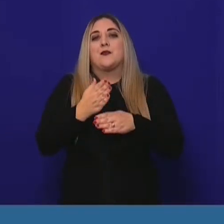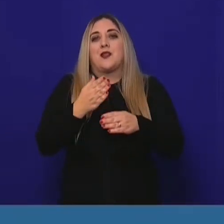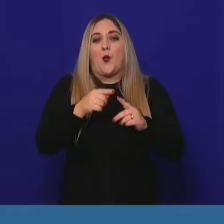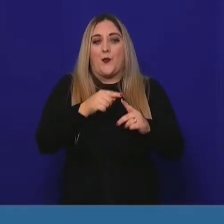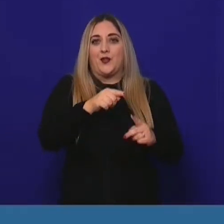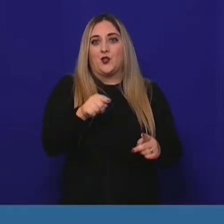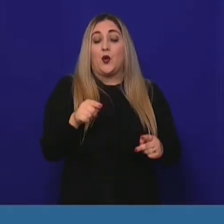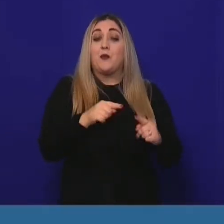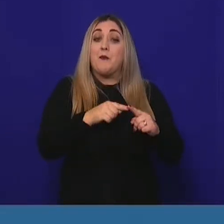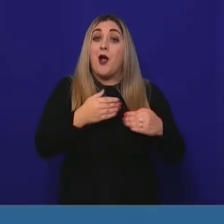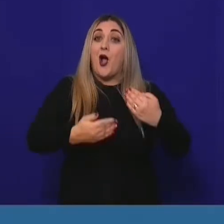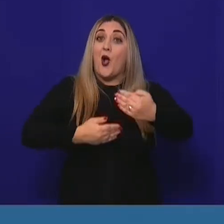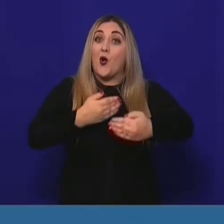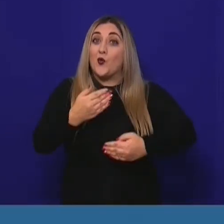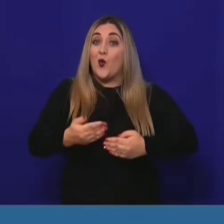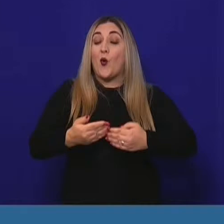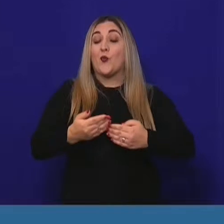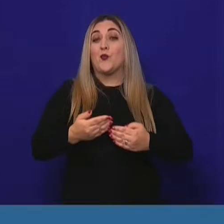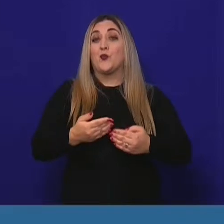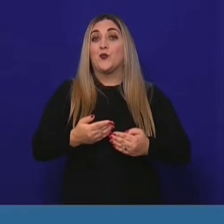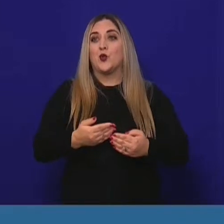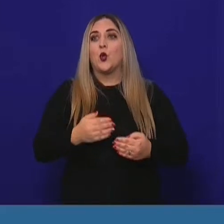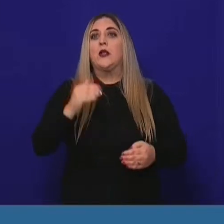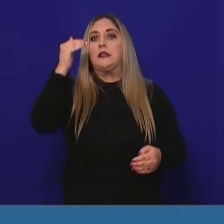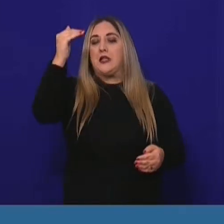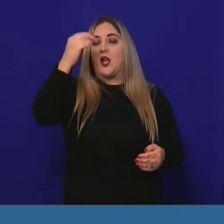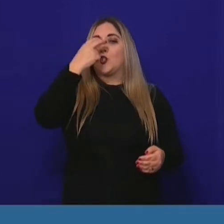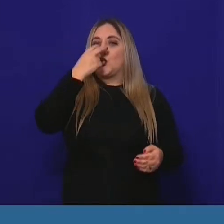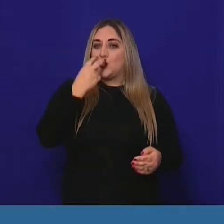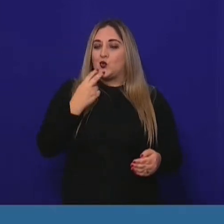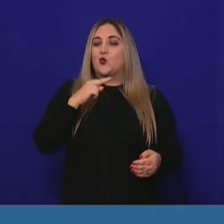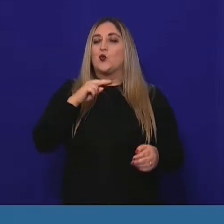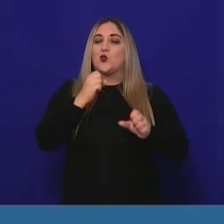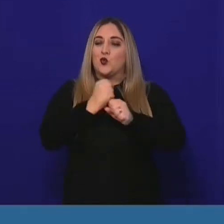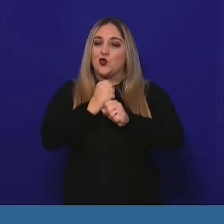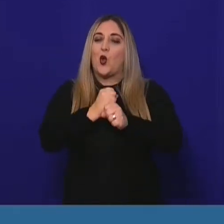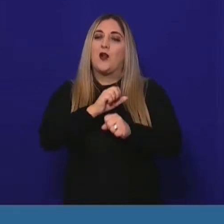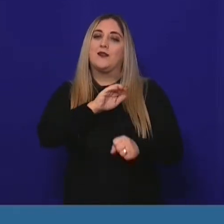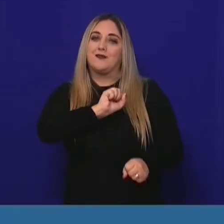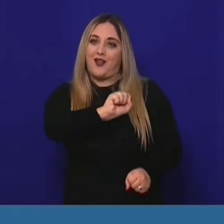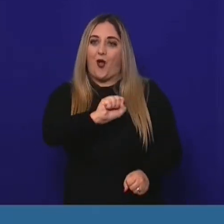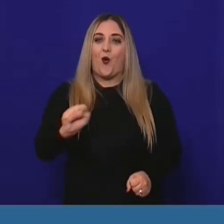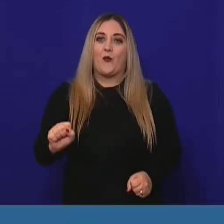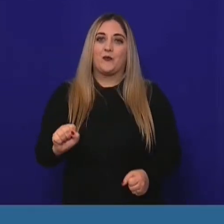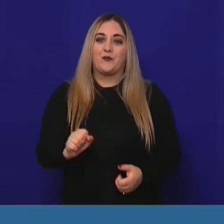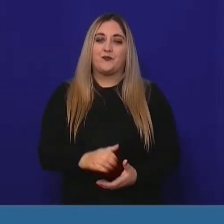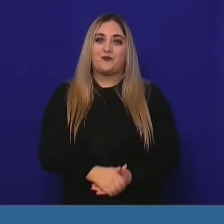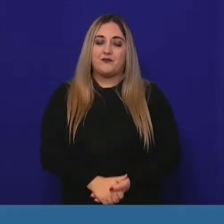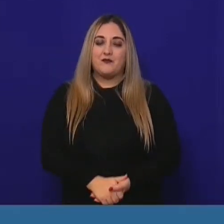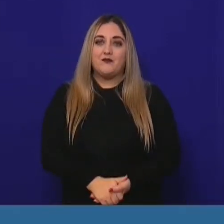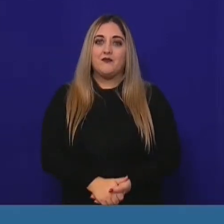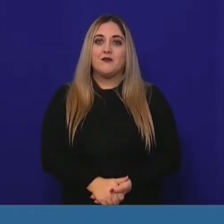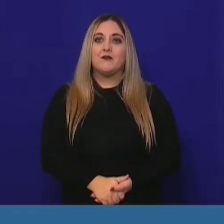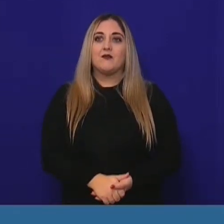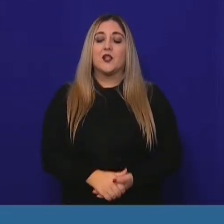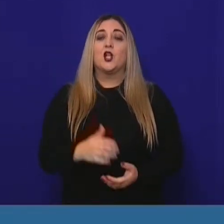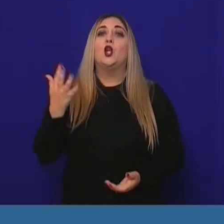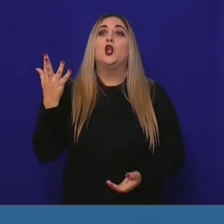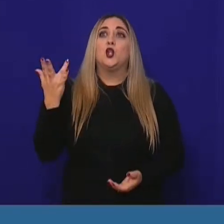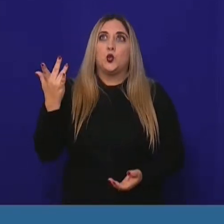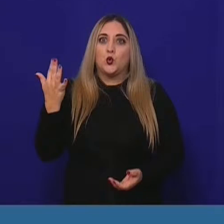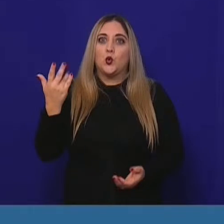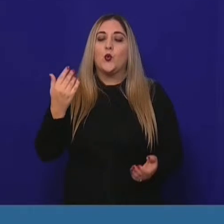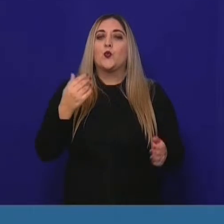però mbagħad nibqgħu għaddejjin mill-ewwel ukoll fuq il-homes u anke l-istaff tagħhom. Il-każijiet vera qegħdin